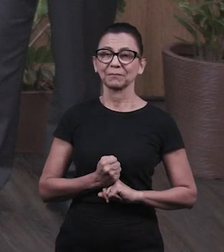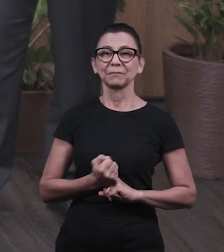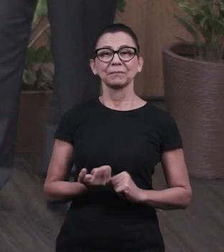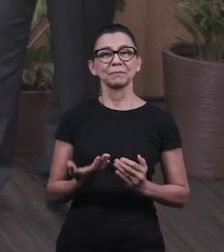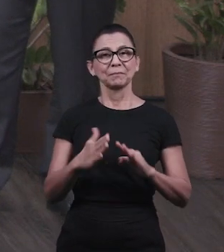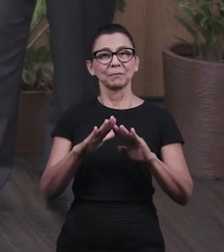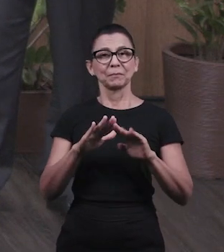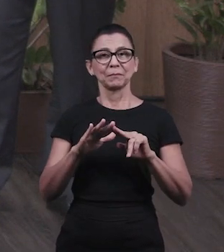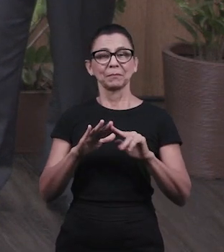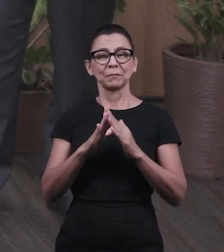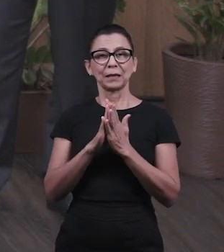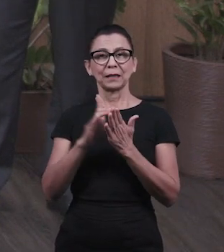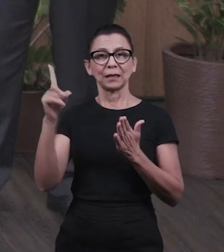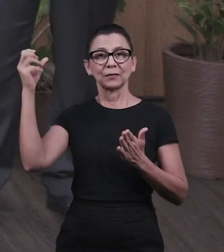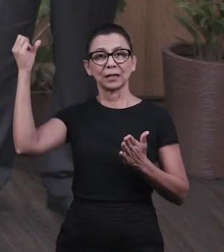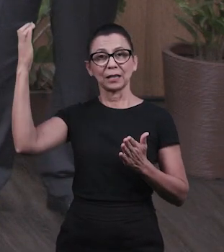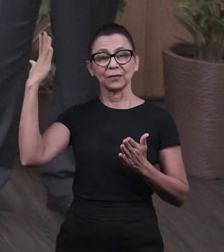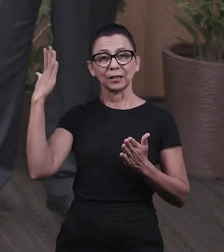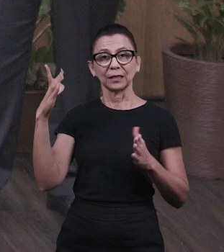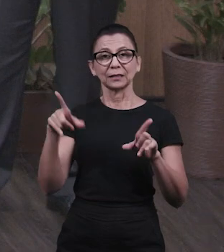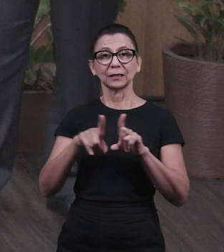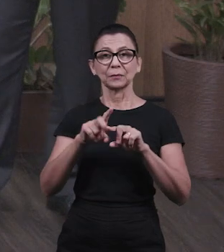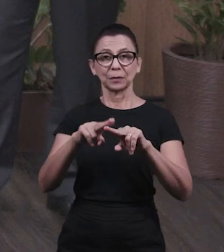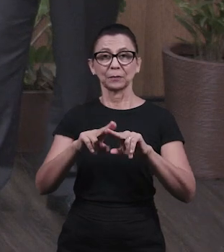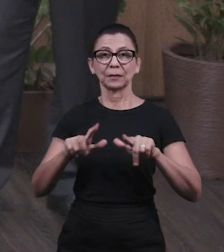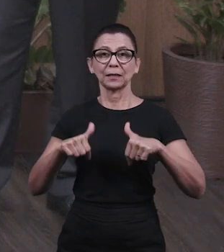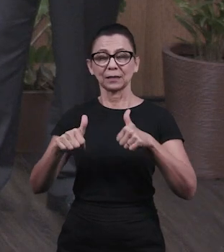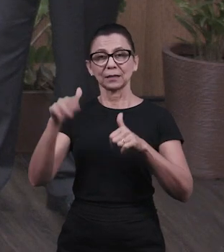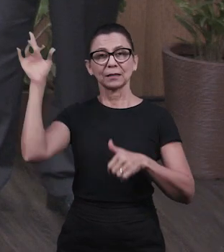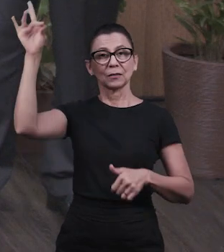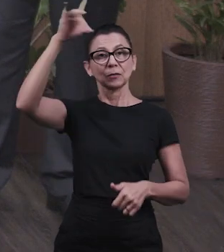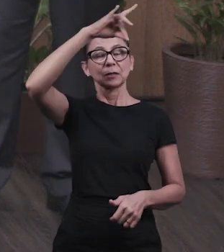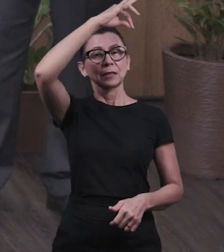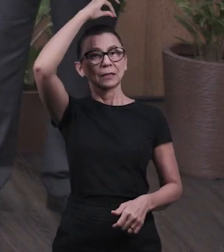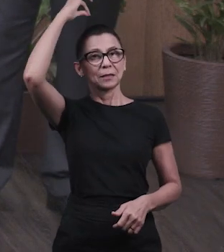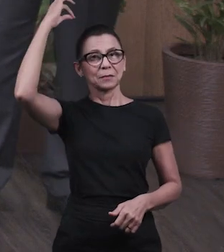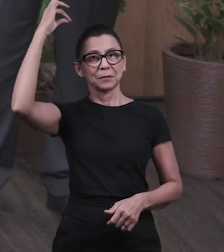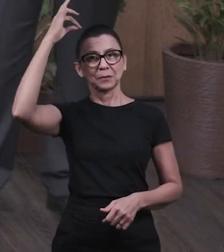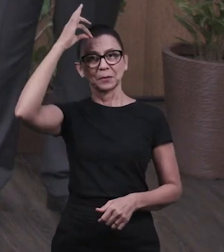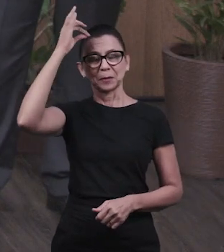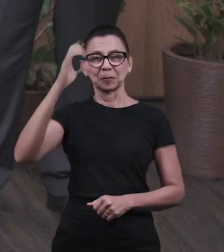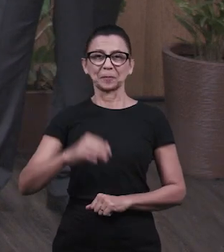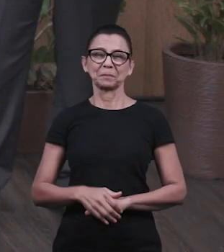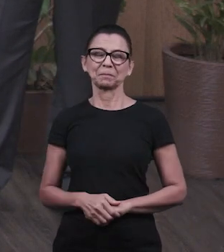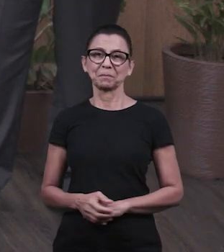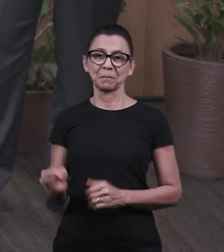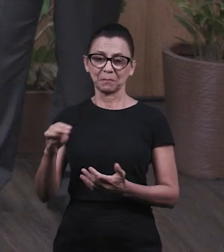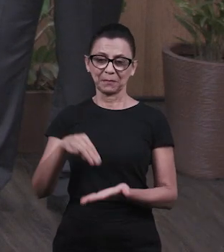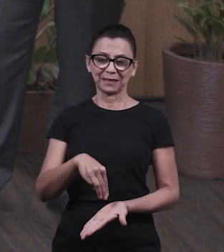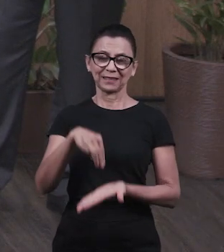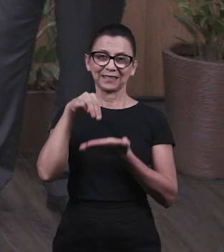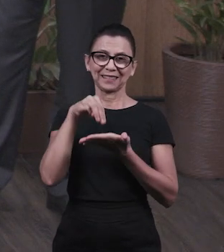благодаря действию Духа Святого. Маранафа! Господь Иисус грядет. Слава